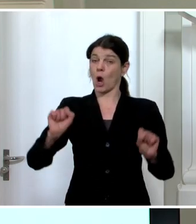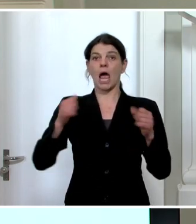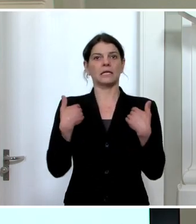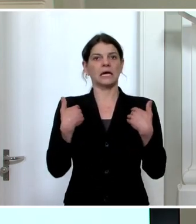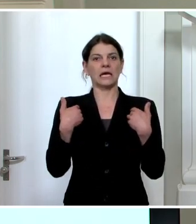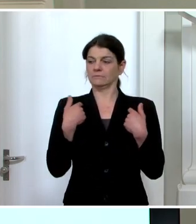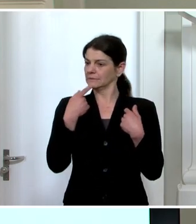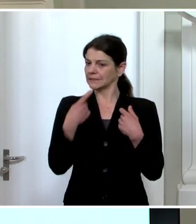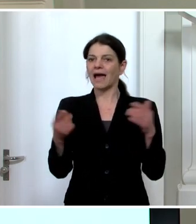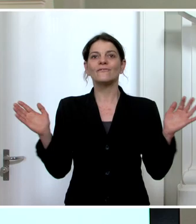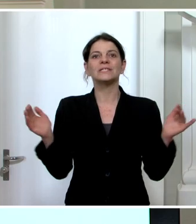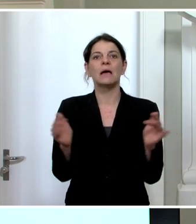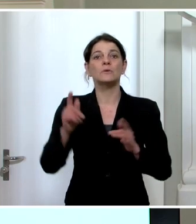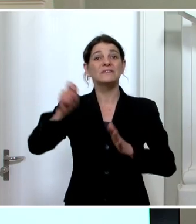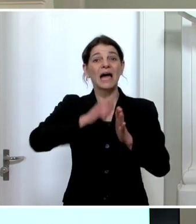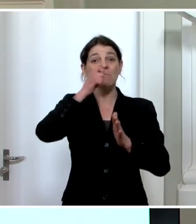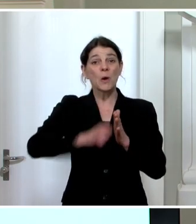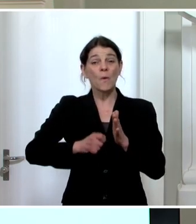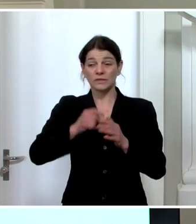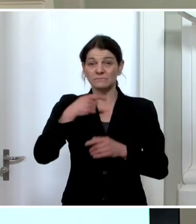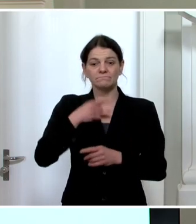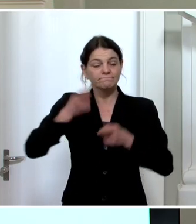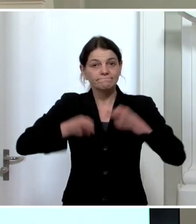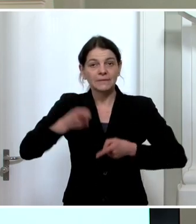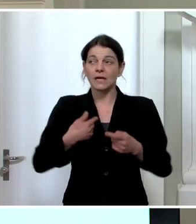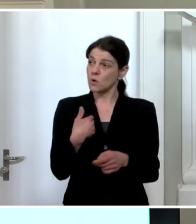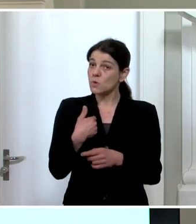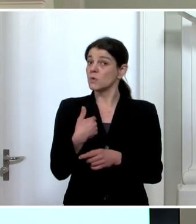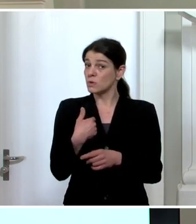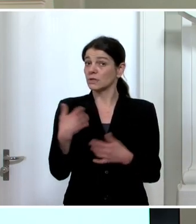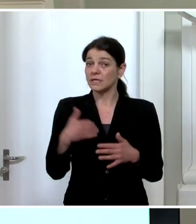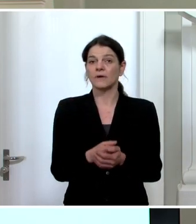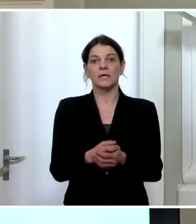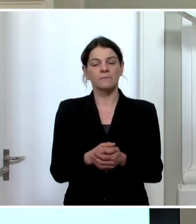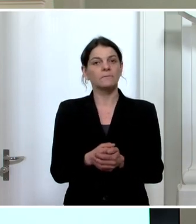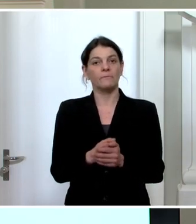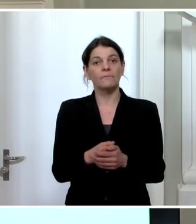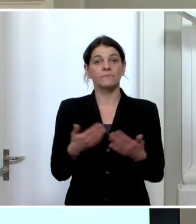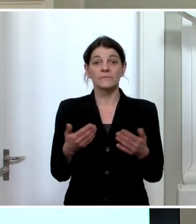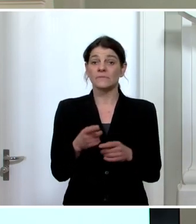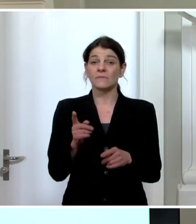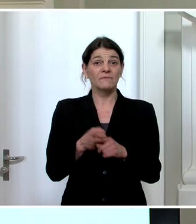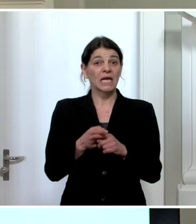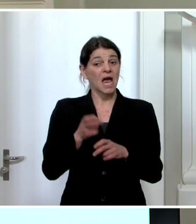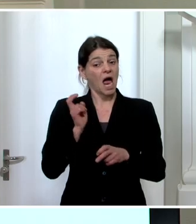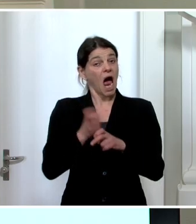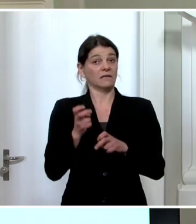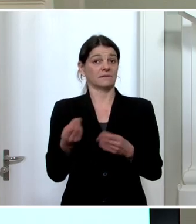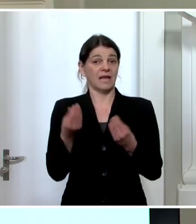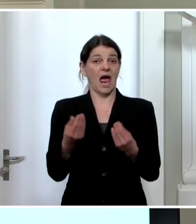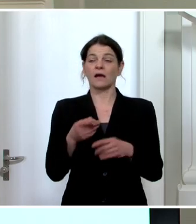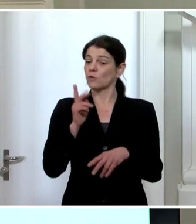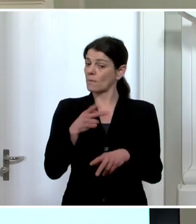ein Versammlungsverbot auszusprechen, ist ein Mittel, das man nicht